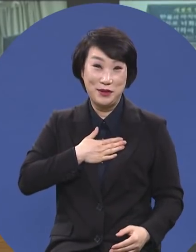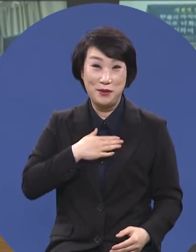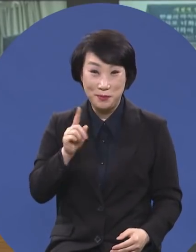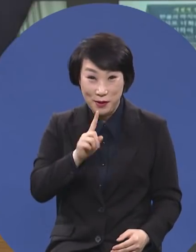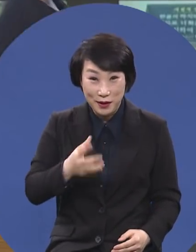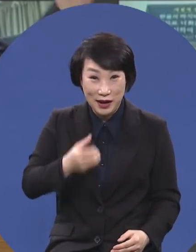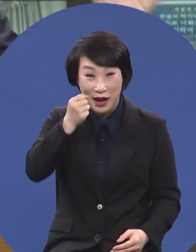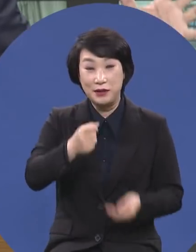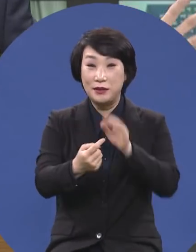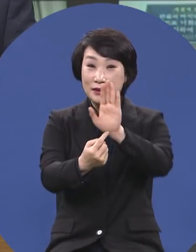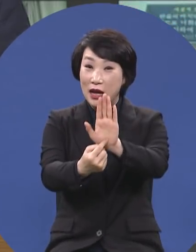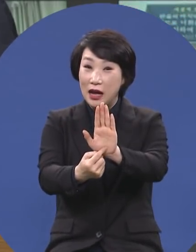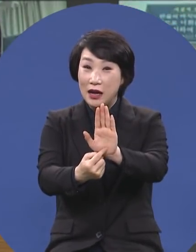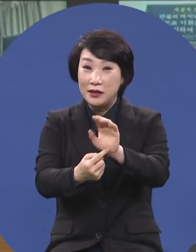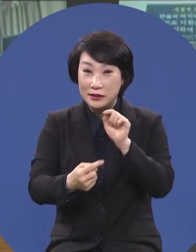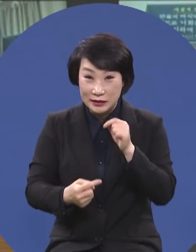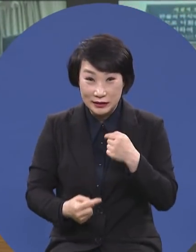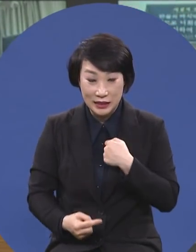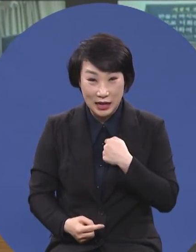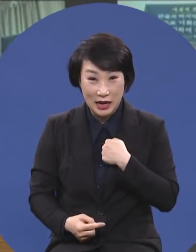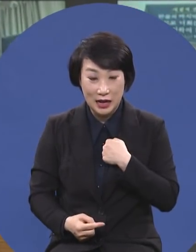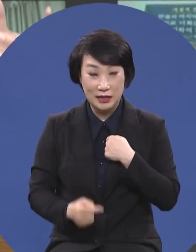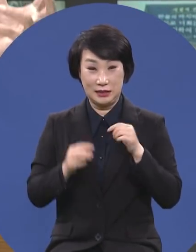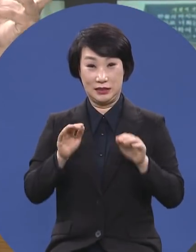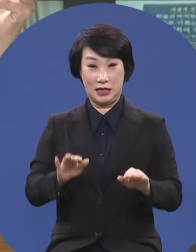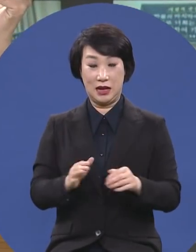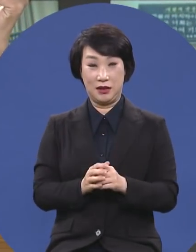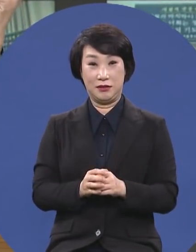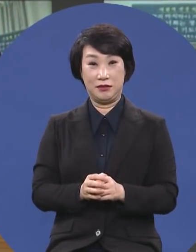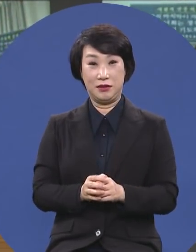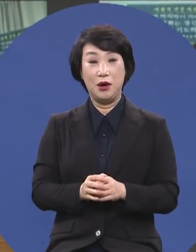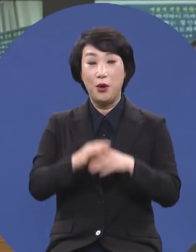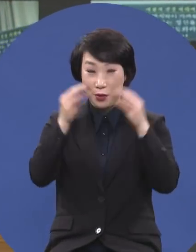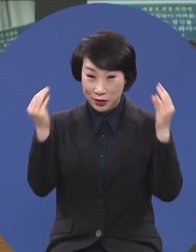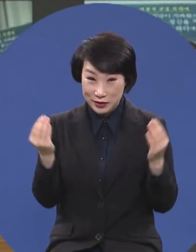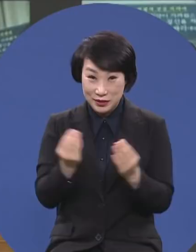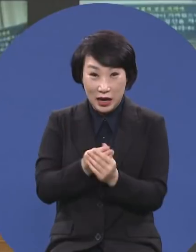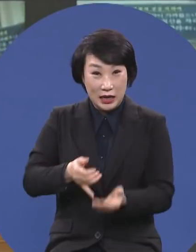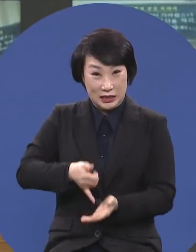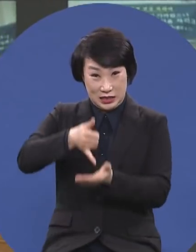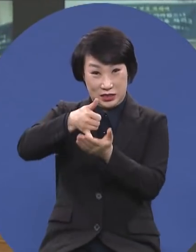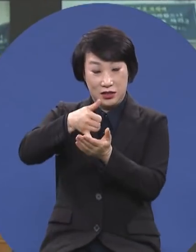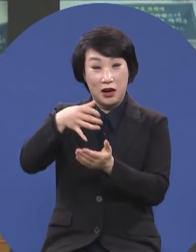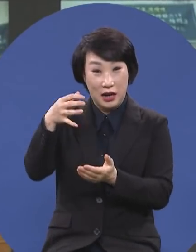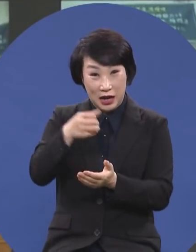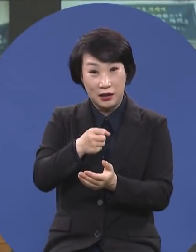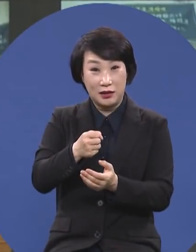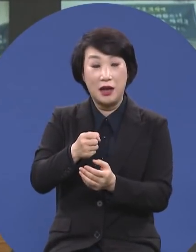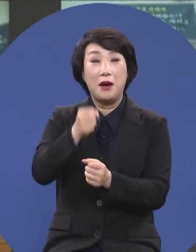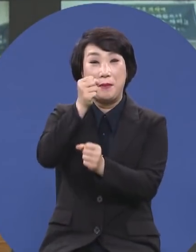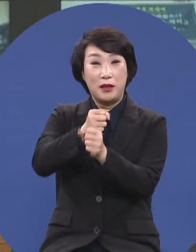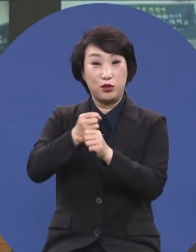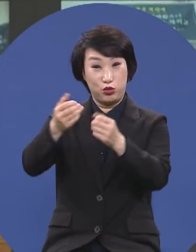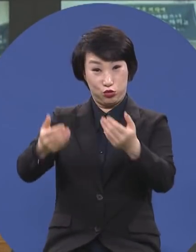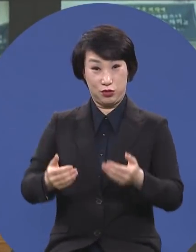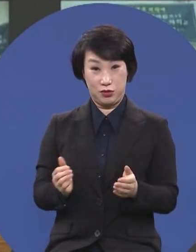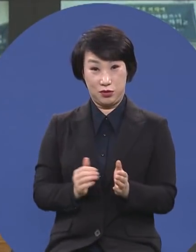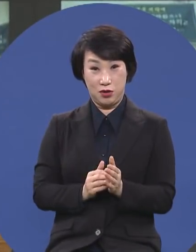가지고 나타내느냐를 아주 온전한 인격을 갖도록